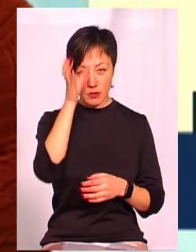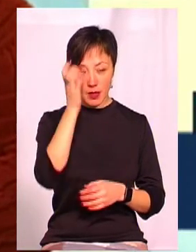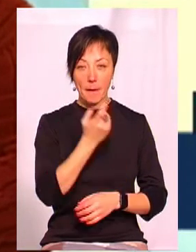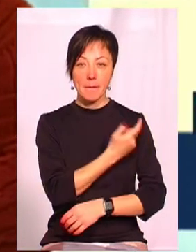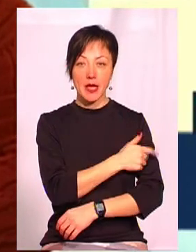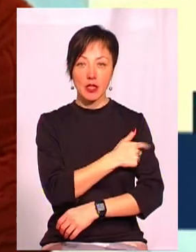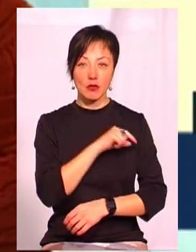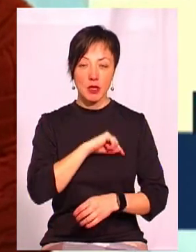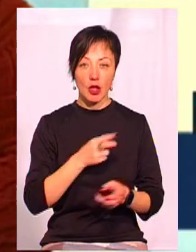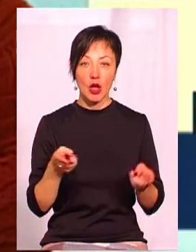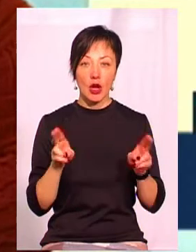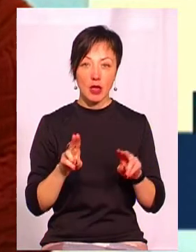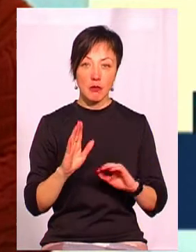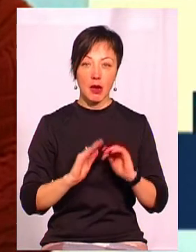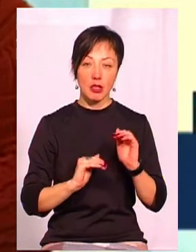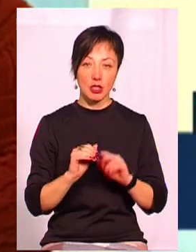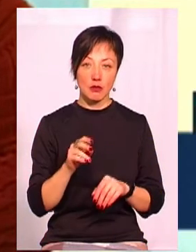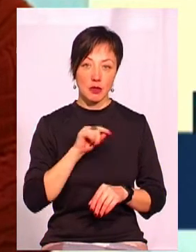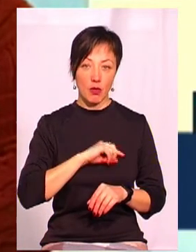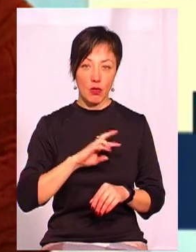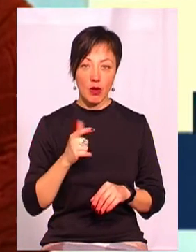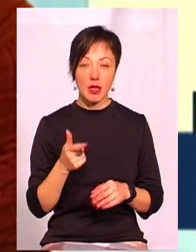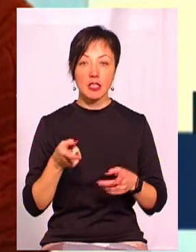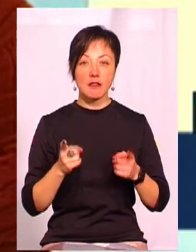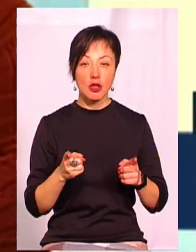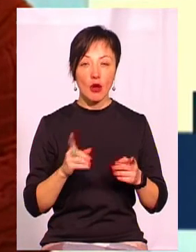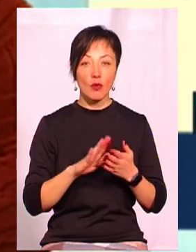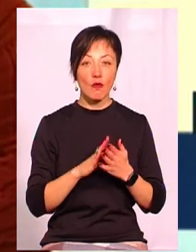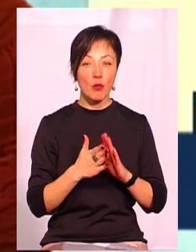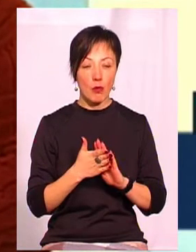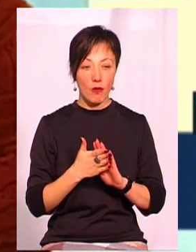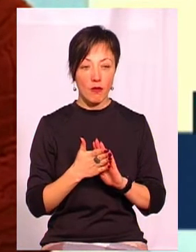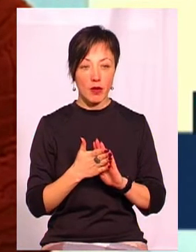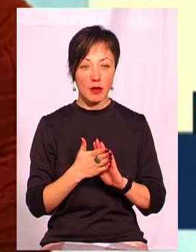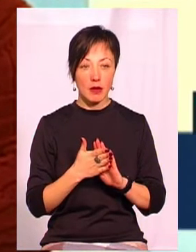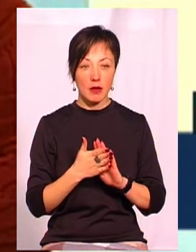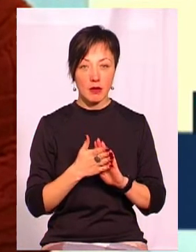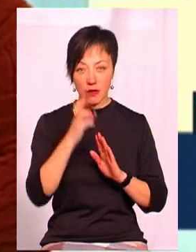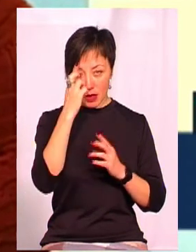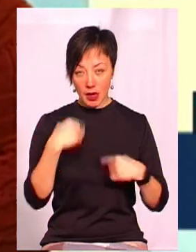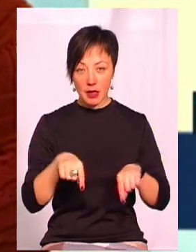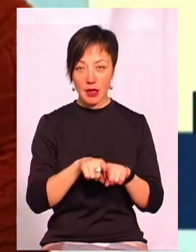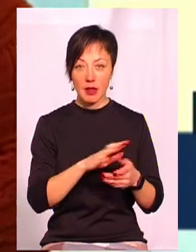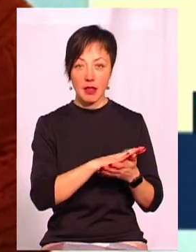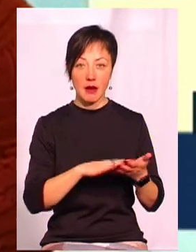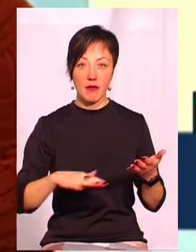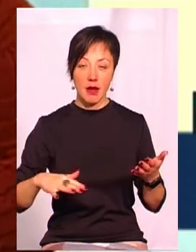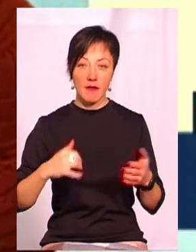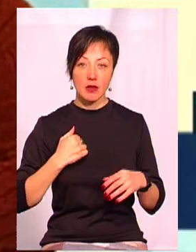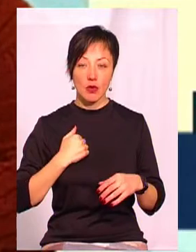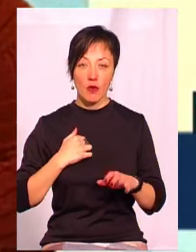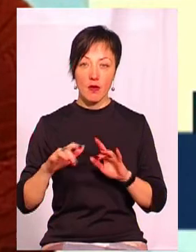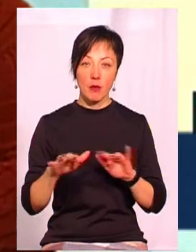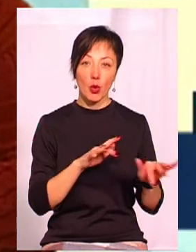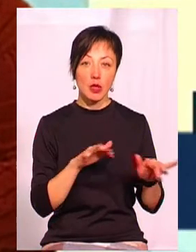медичного психолога, решта – практичні психологи. Звичайно, в умовах в країні, там, де тривають